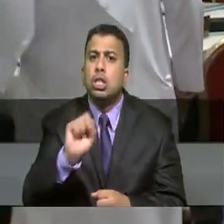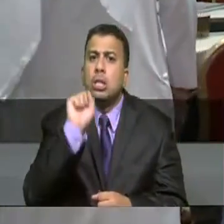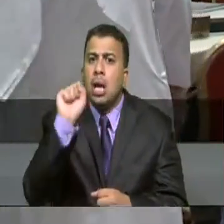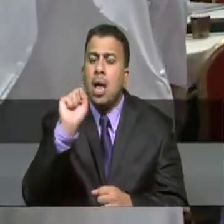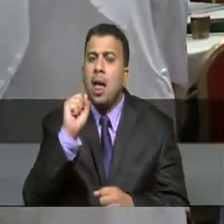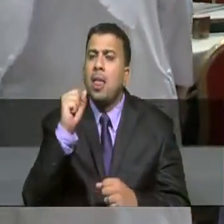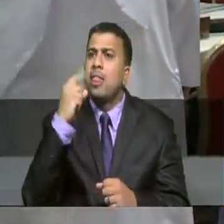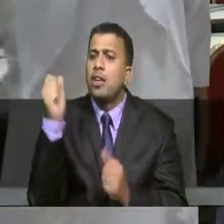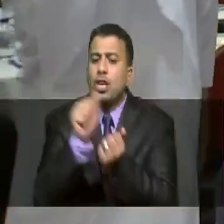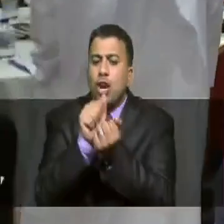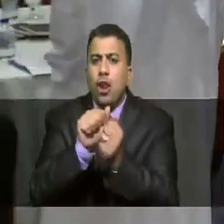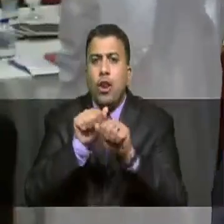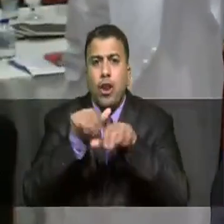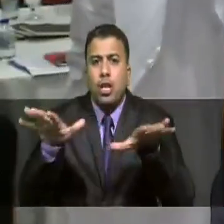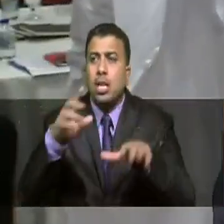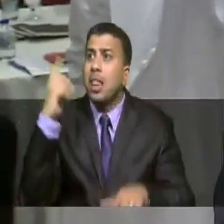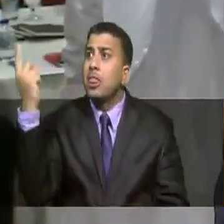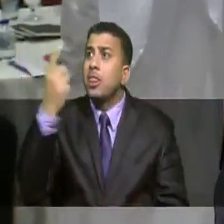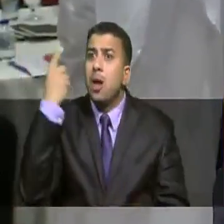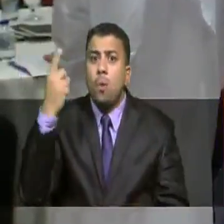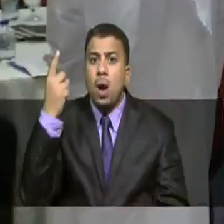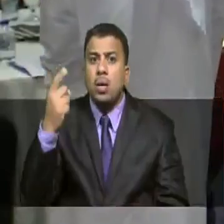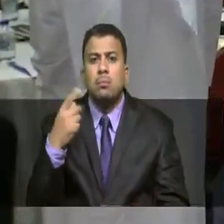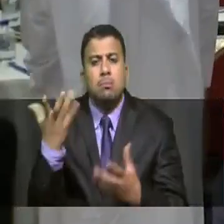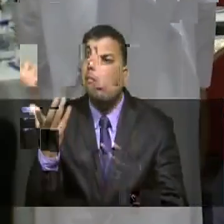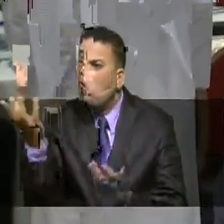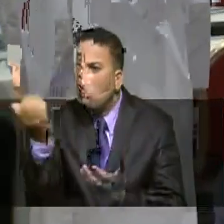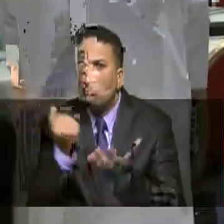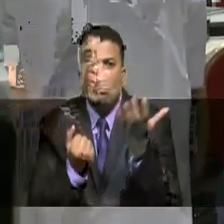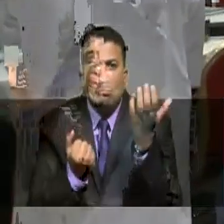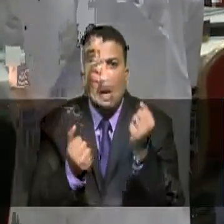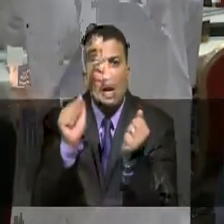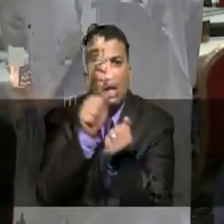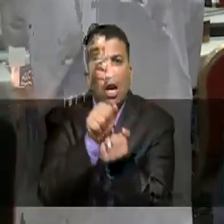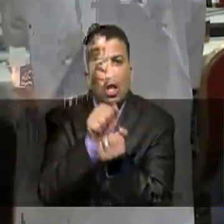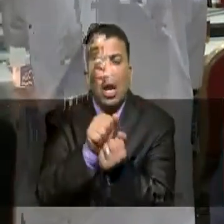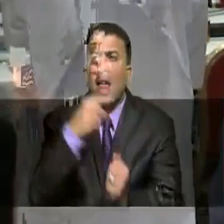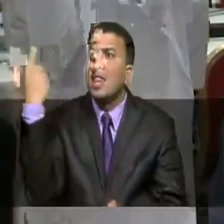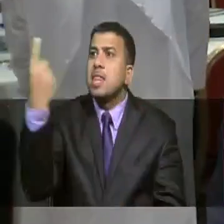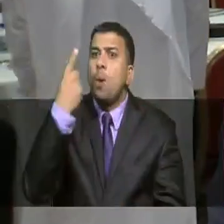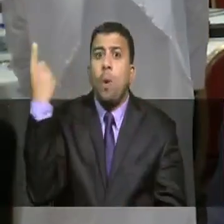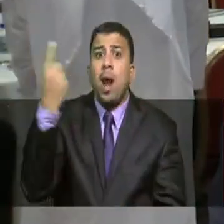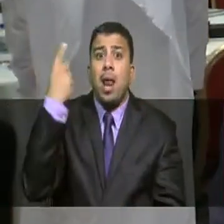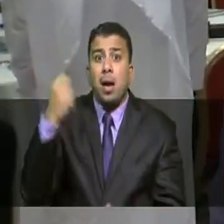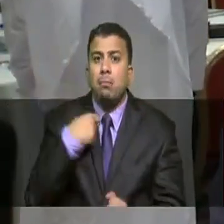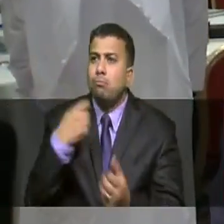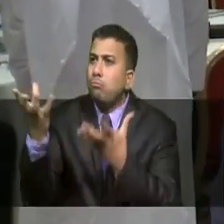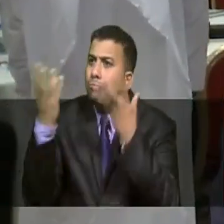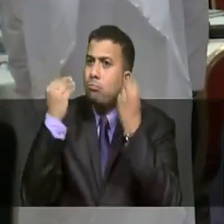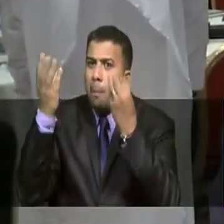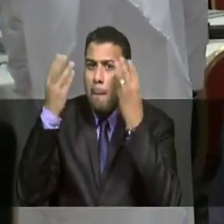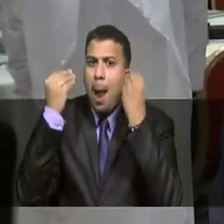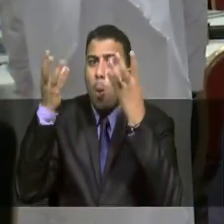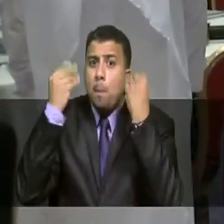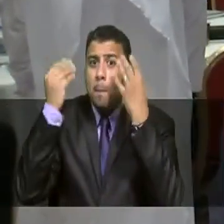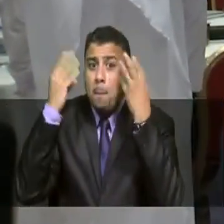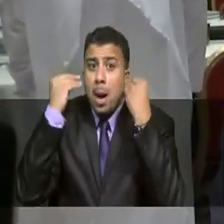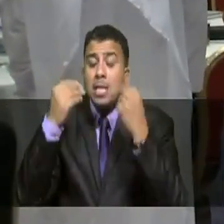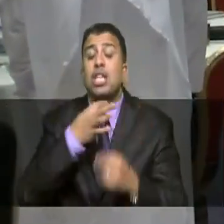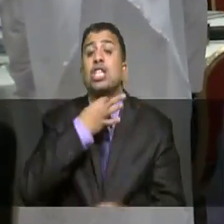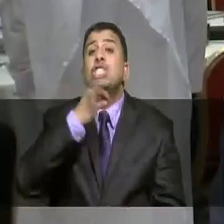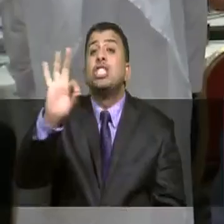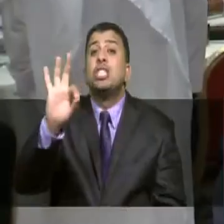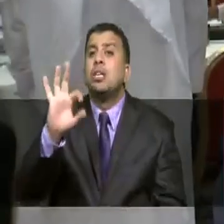النشر دوليا، بتقرب ما بين وجهات النظر ما بيننا وما بين الناشرين الدوليين من خلال ان هي بتدينا المعلومات الحديثه